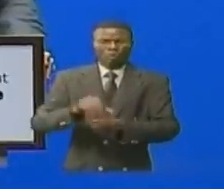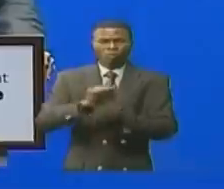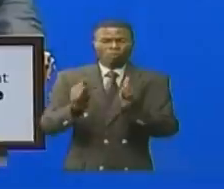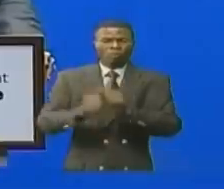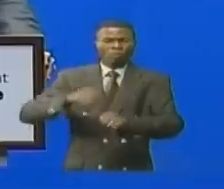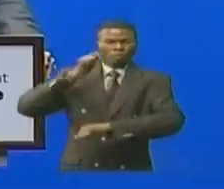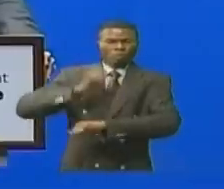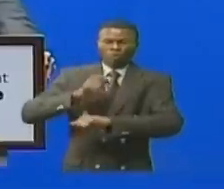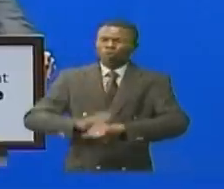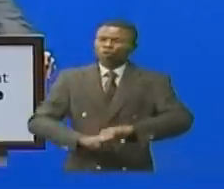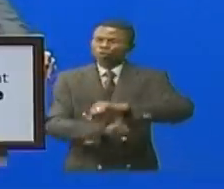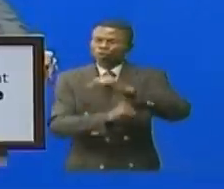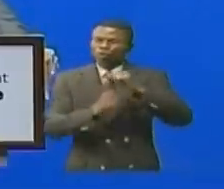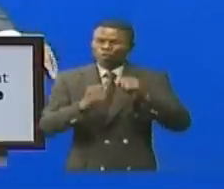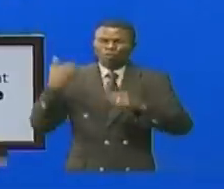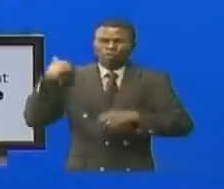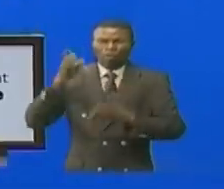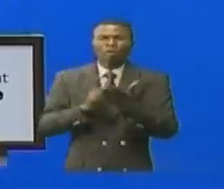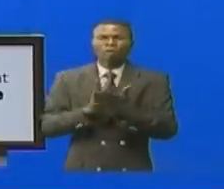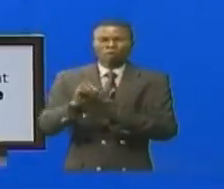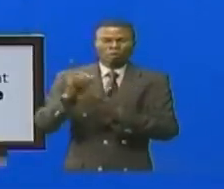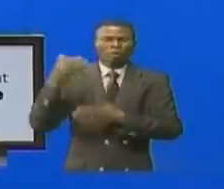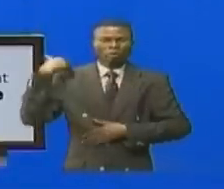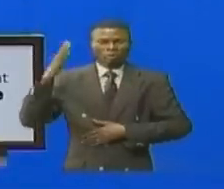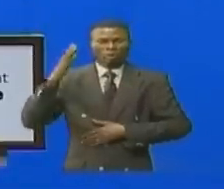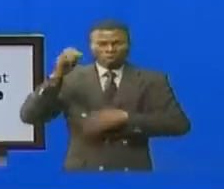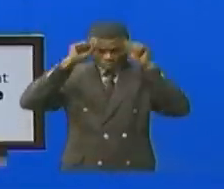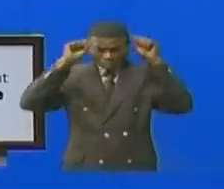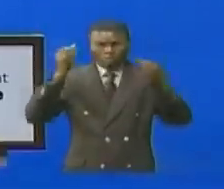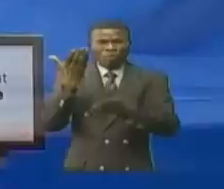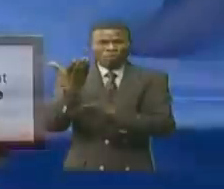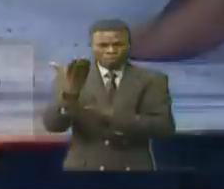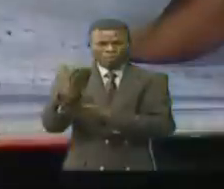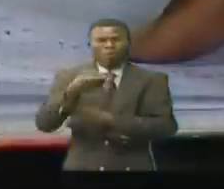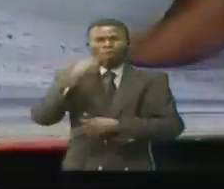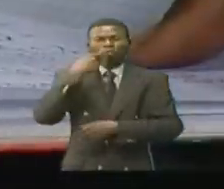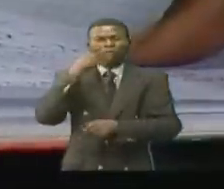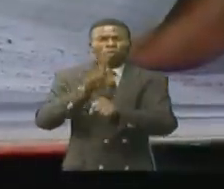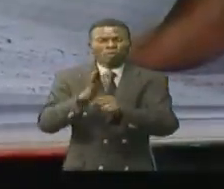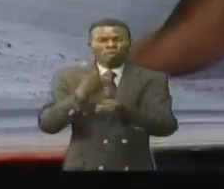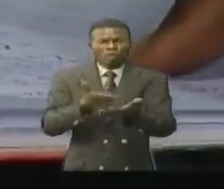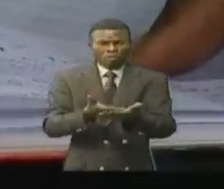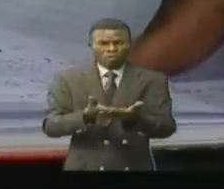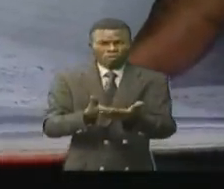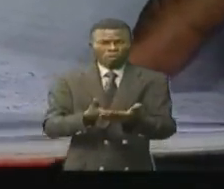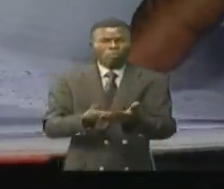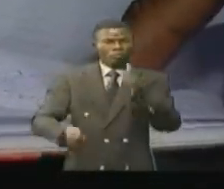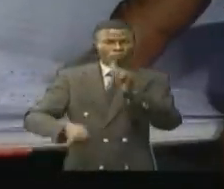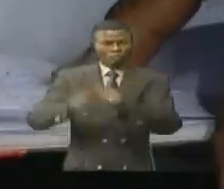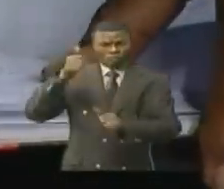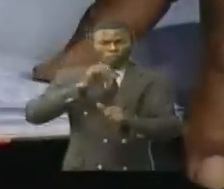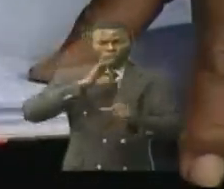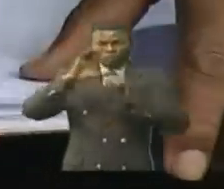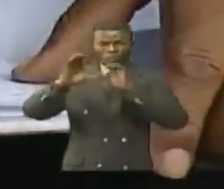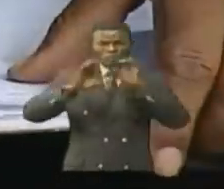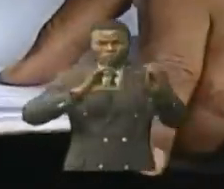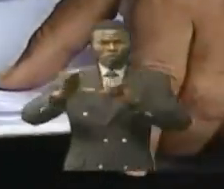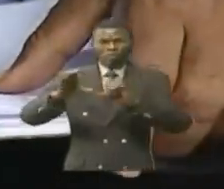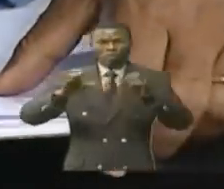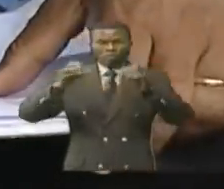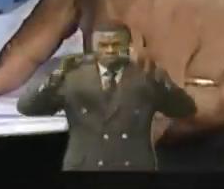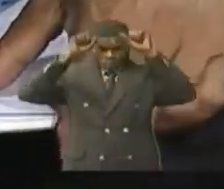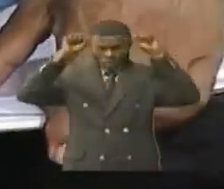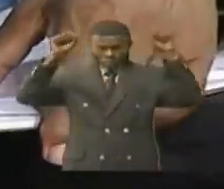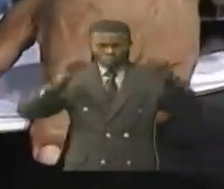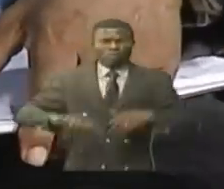est le pilier de l'état de droit que le président de la République a toujours défendu. Au-delà de la communication du président